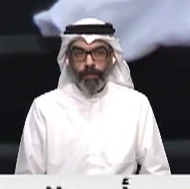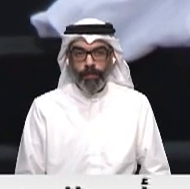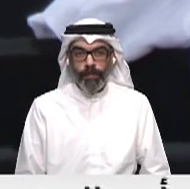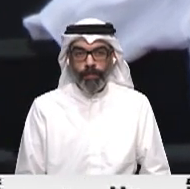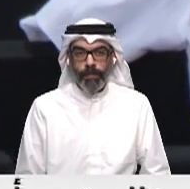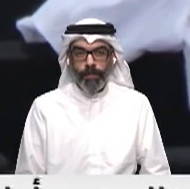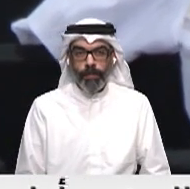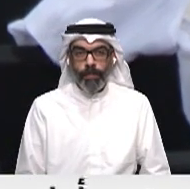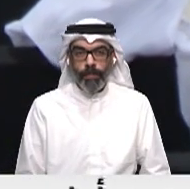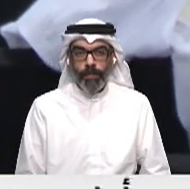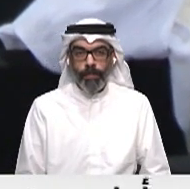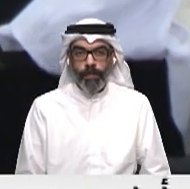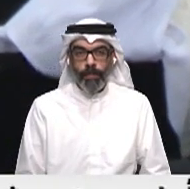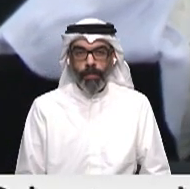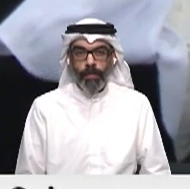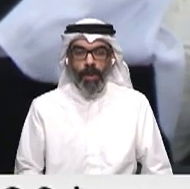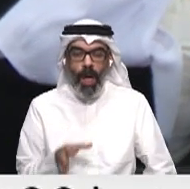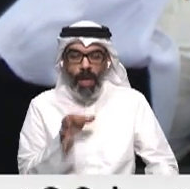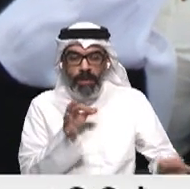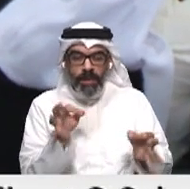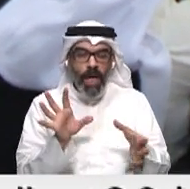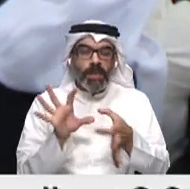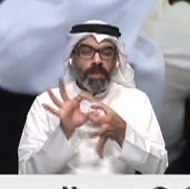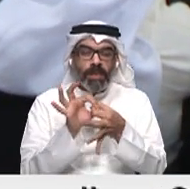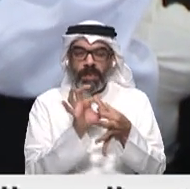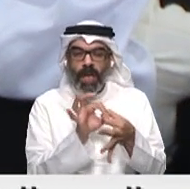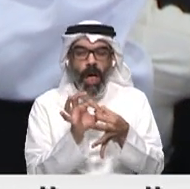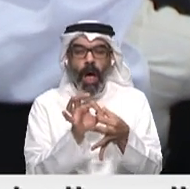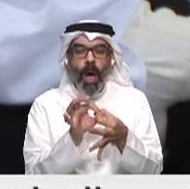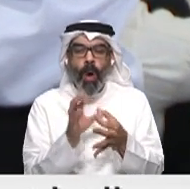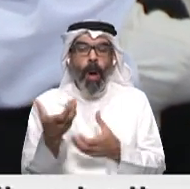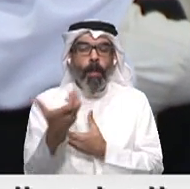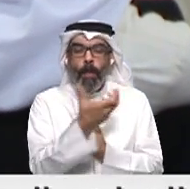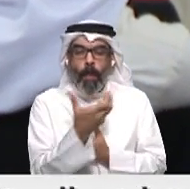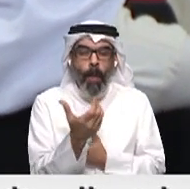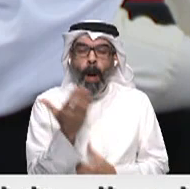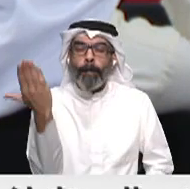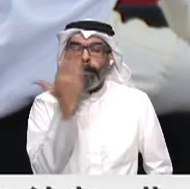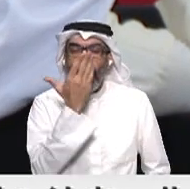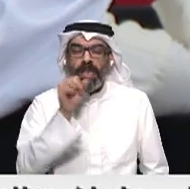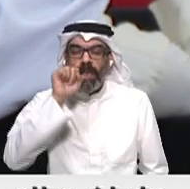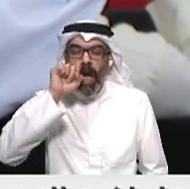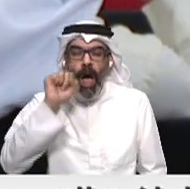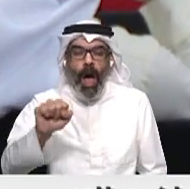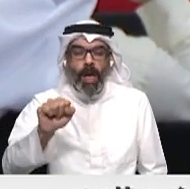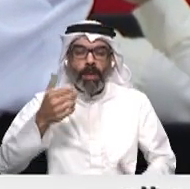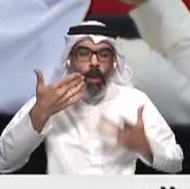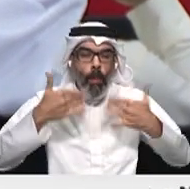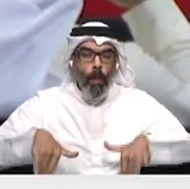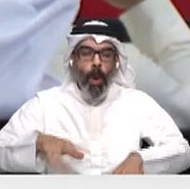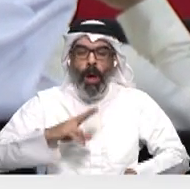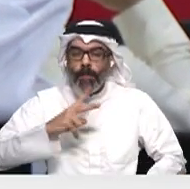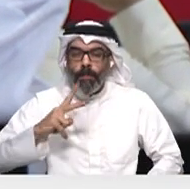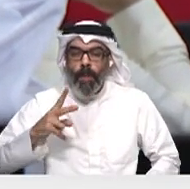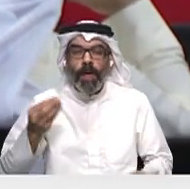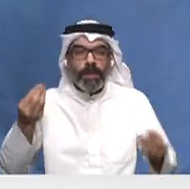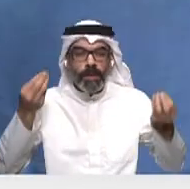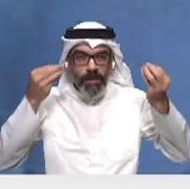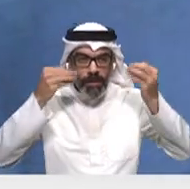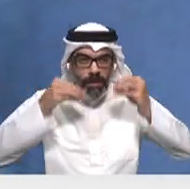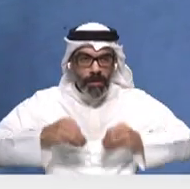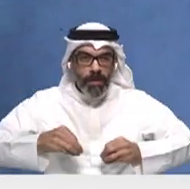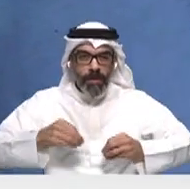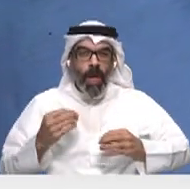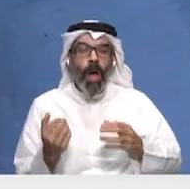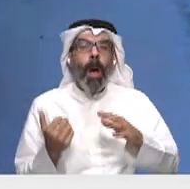الاطفاء تنسيق وتعاون مشترك بين الاطفاء ومدارس التربيه الخاصه هدف الى زياده قاعده بيانات ذوي